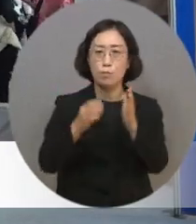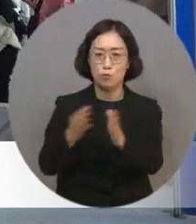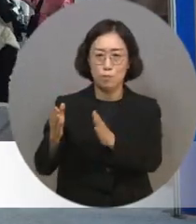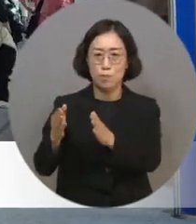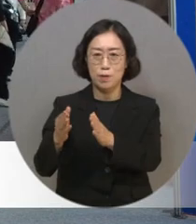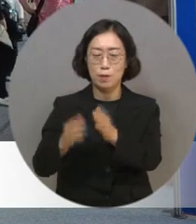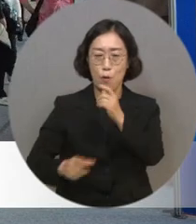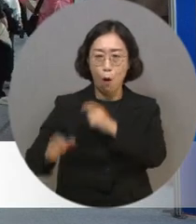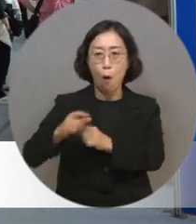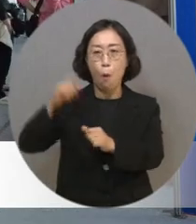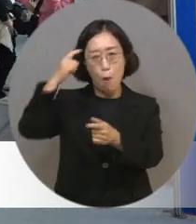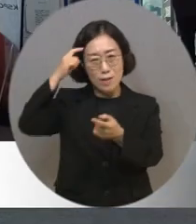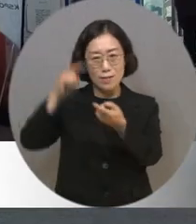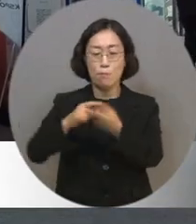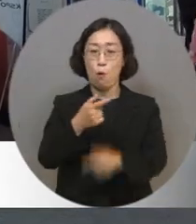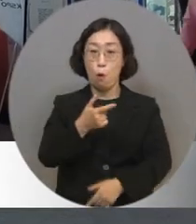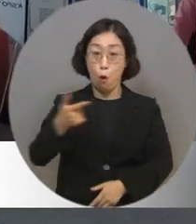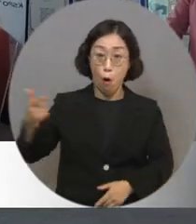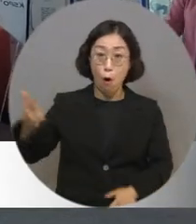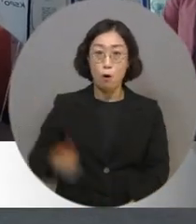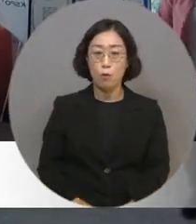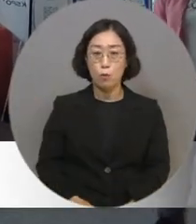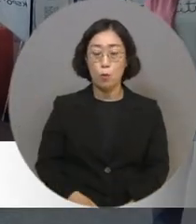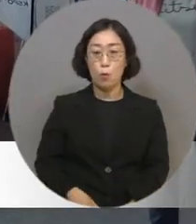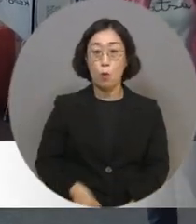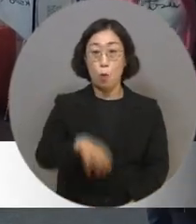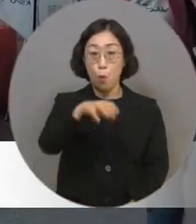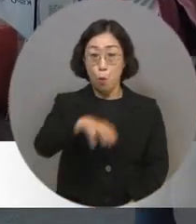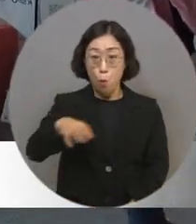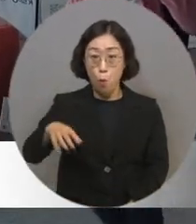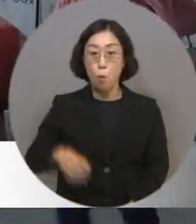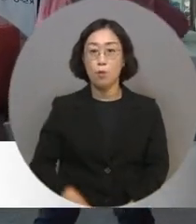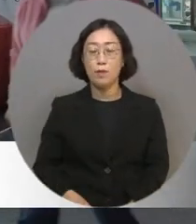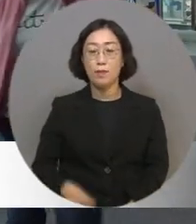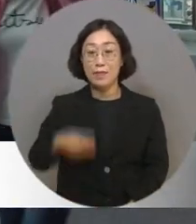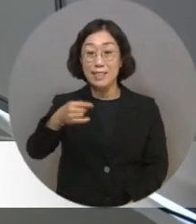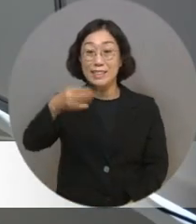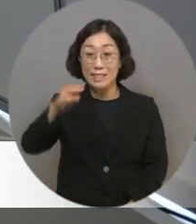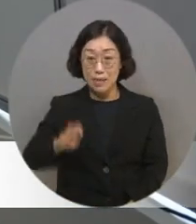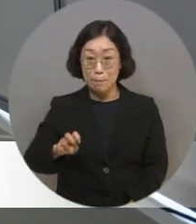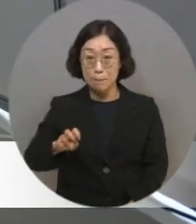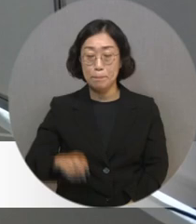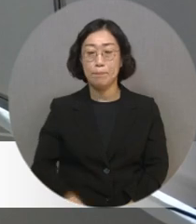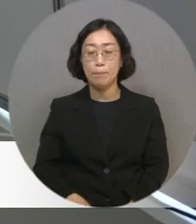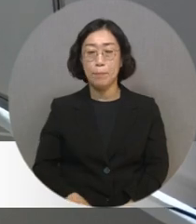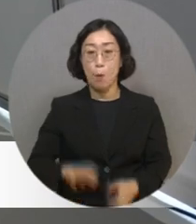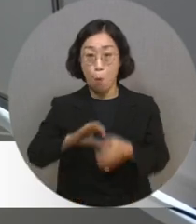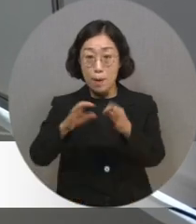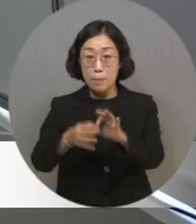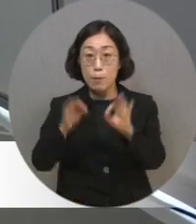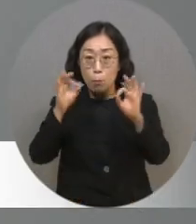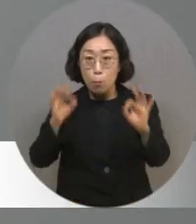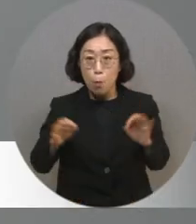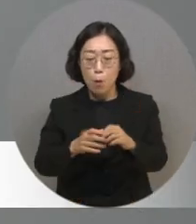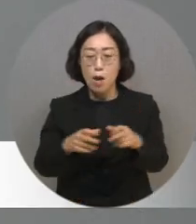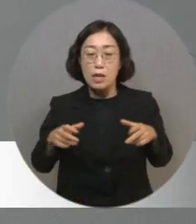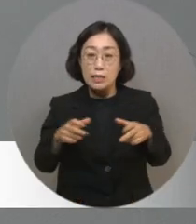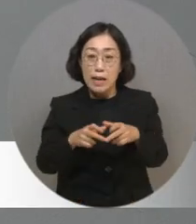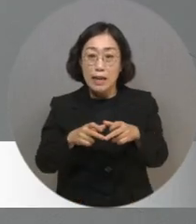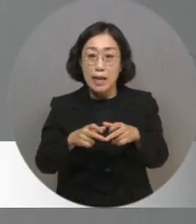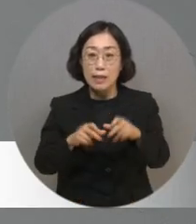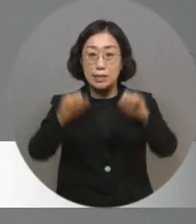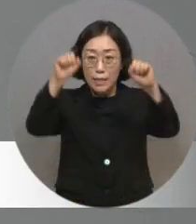주목을 받았습니다. 먼저 행사 기간 열린 드림 패럴림픽의 경우 관객들에게 다양한 장애인 체육